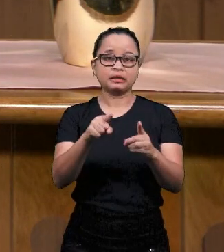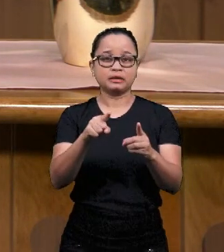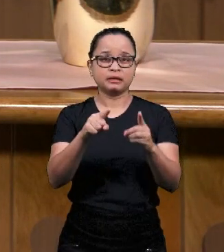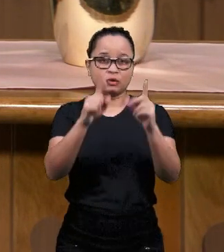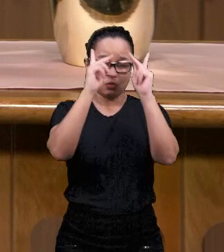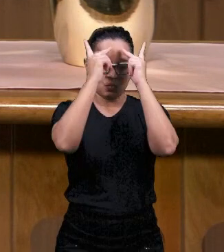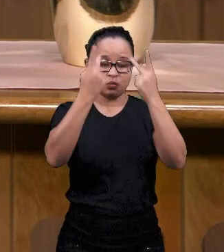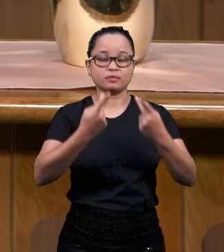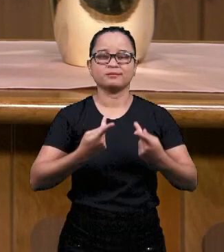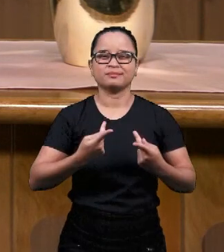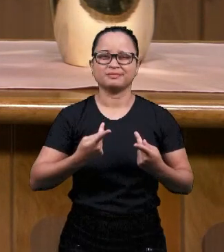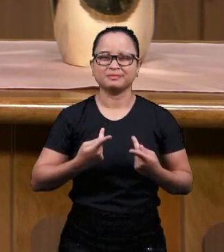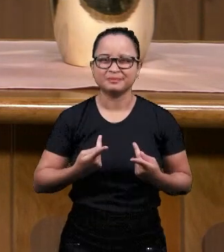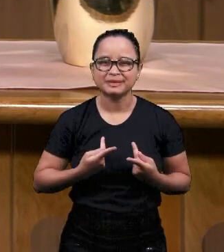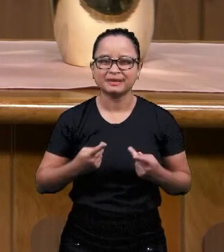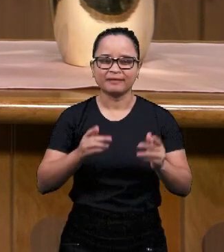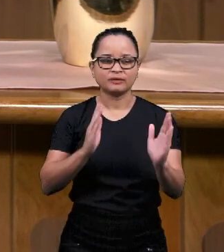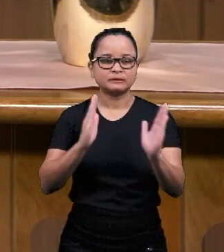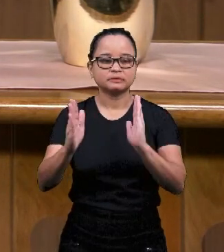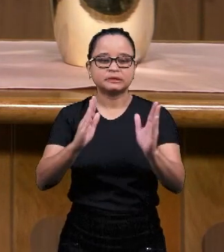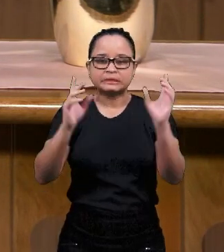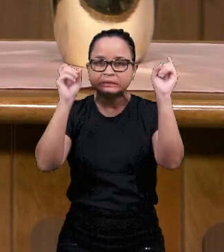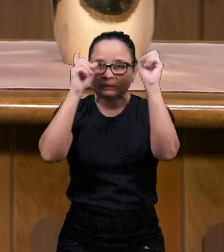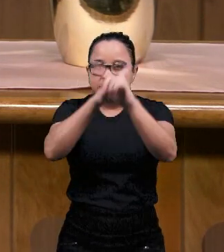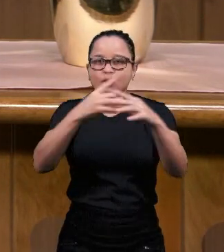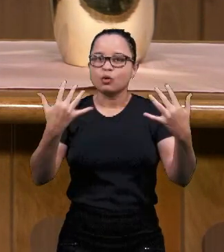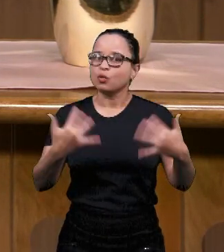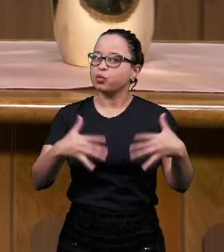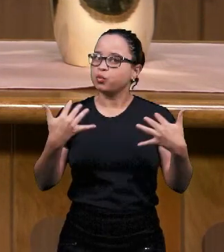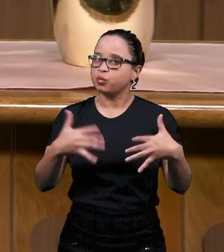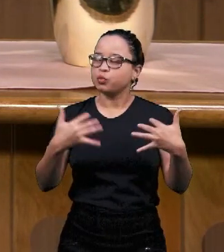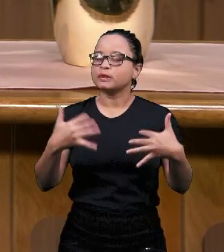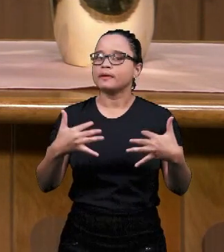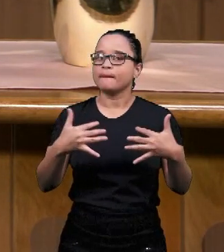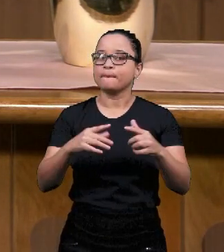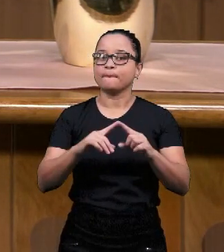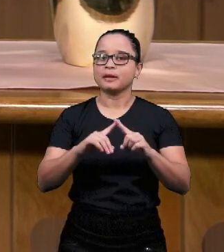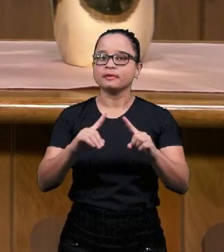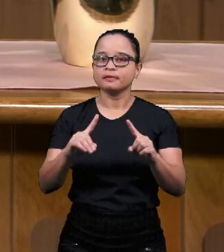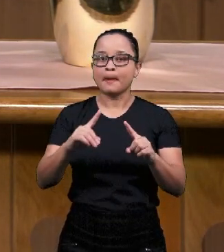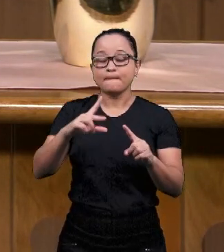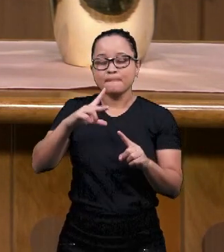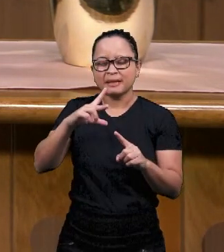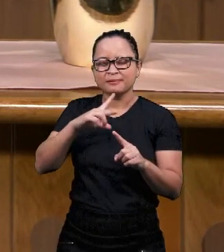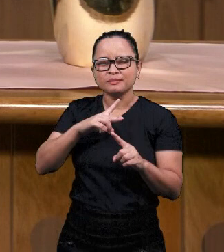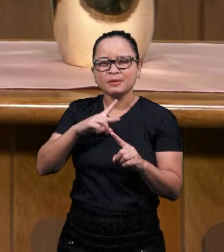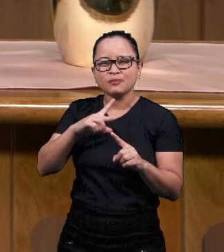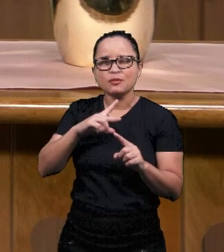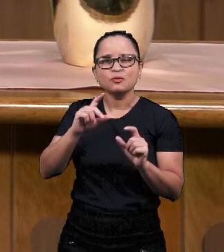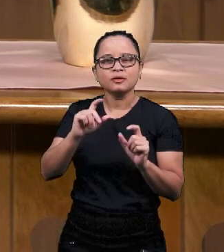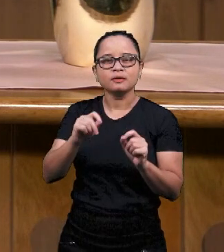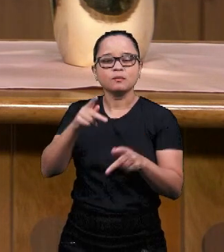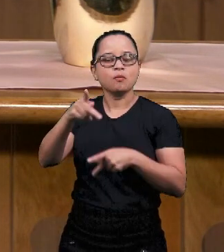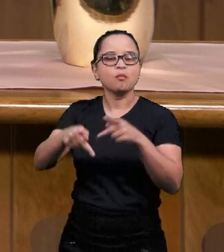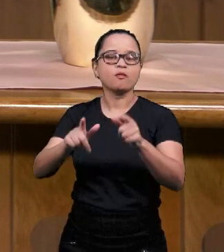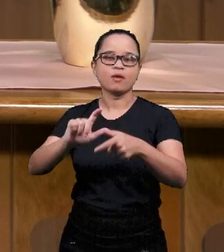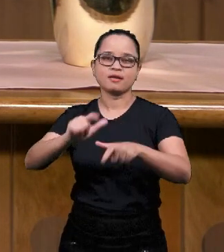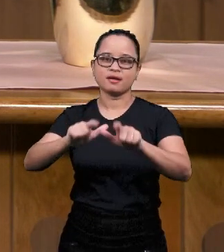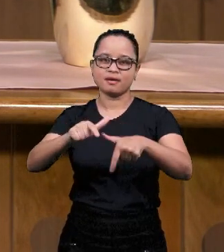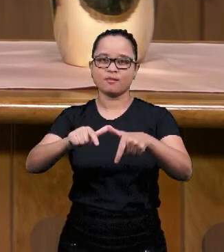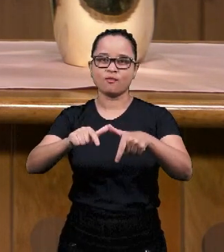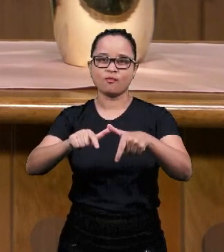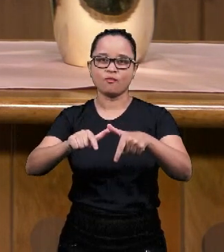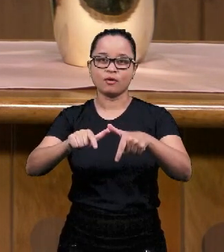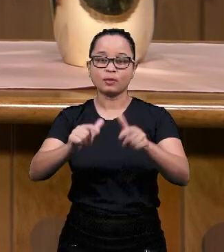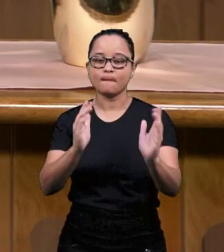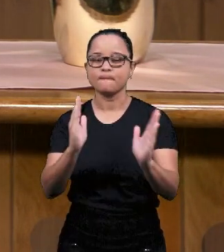Люди переживали в каких-то такой момент серьезный, и конкретно Израиль был в такой